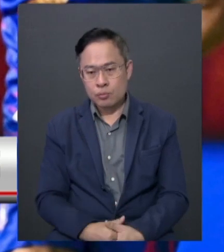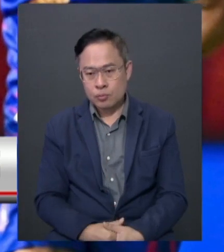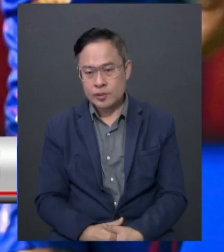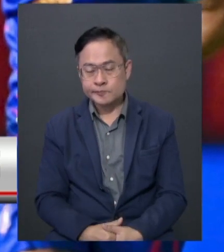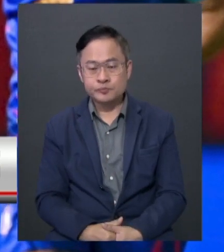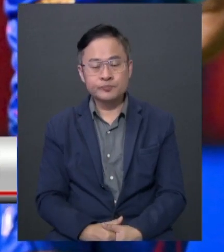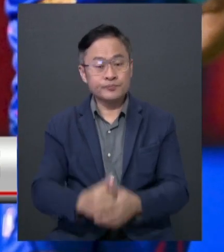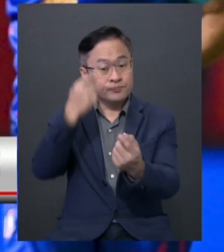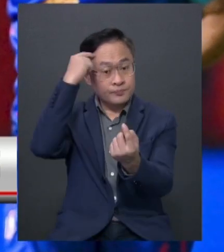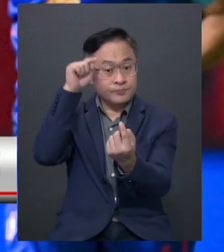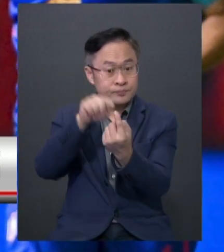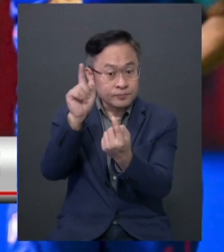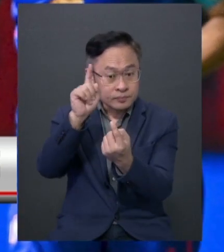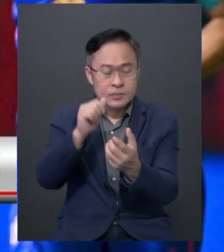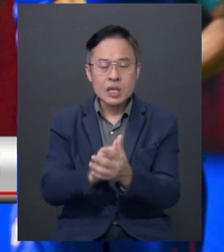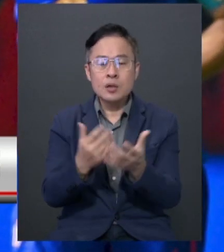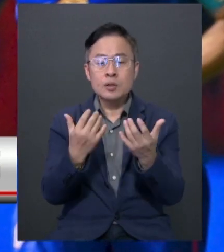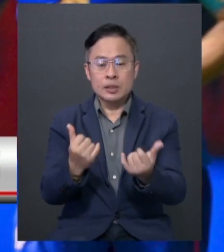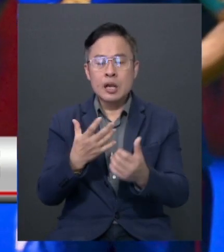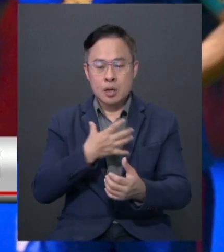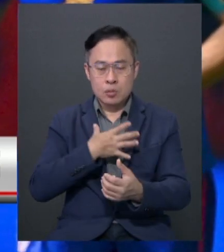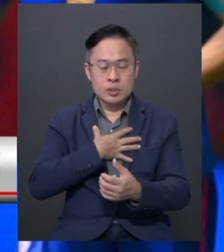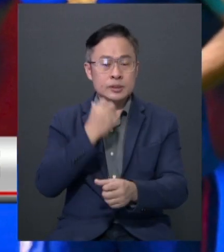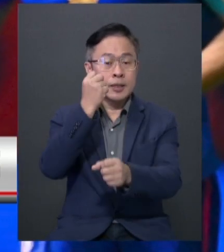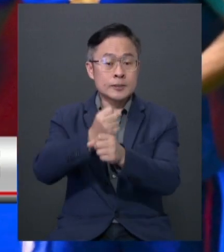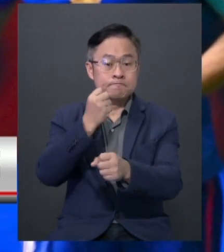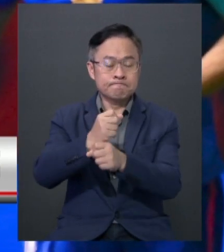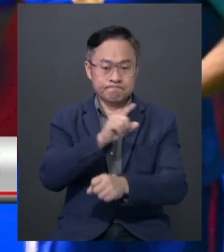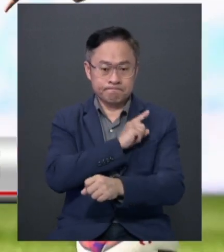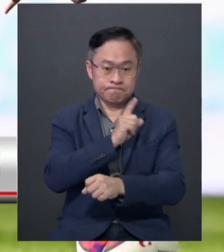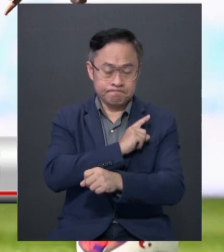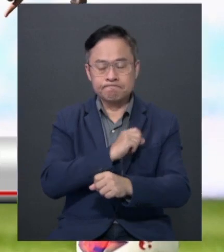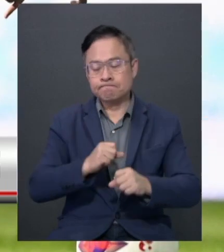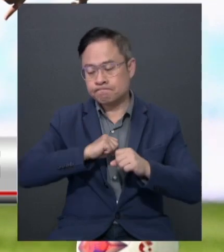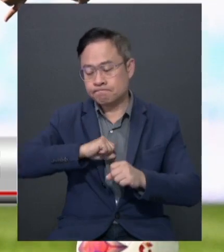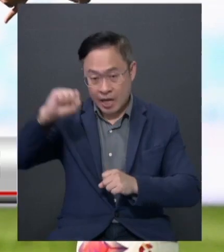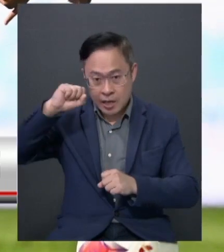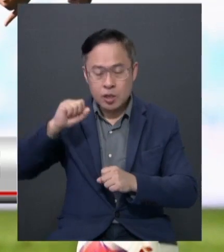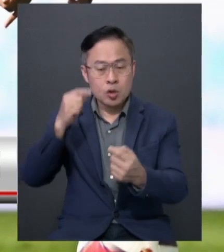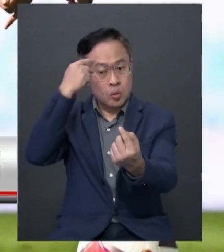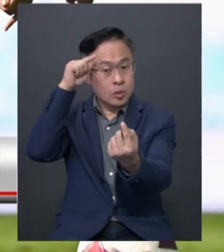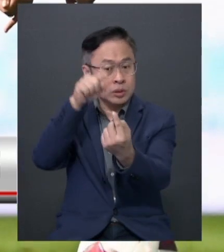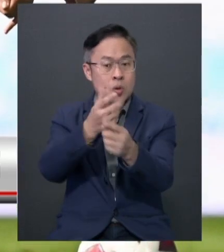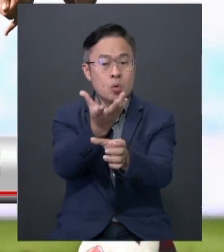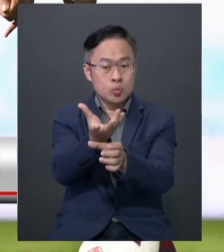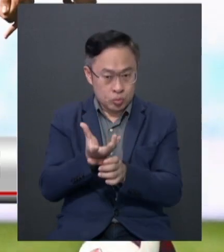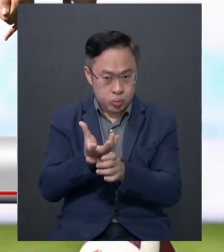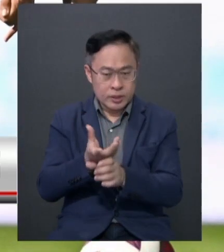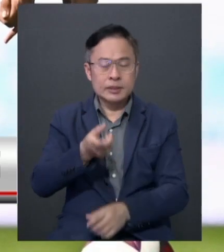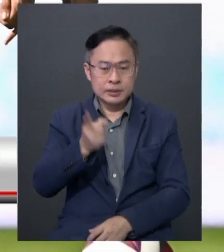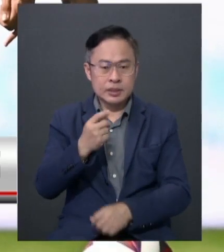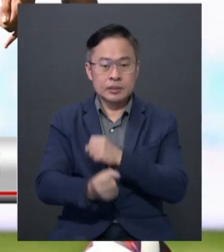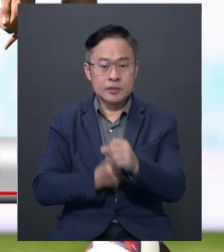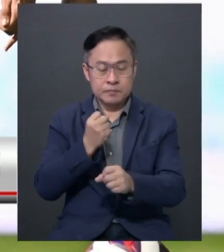มายก็ตามที่ท่านประธานสโมสรตั้งเป้าไว้คือเราอยากจะทำหน้าที่ทำงานอย่างหนักเพื่อไปถึงเป้าหมายให้ได้นั่นก็คือการเป็นแช